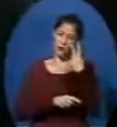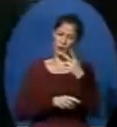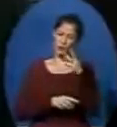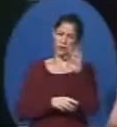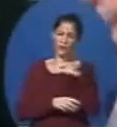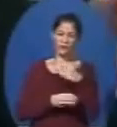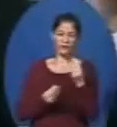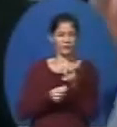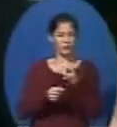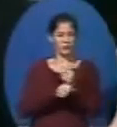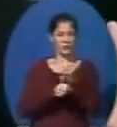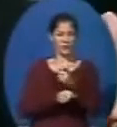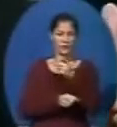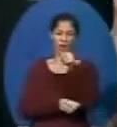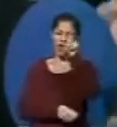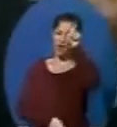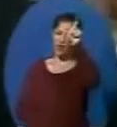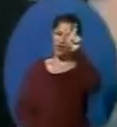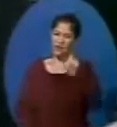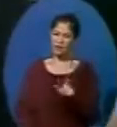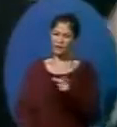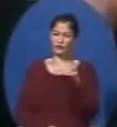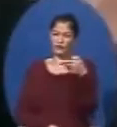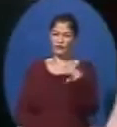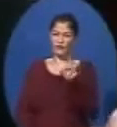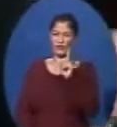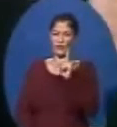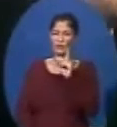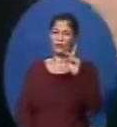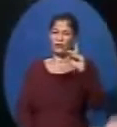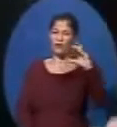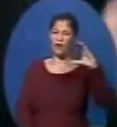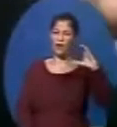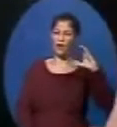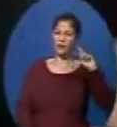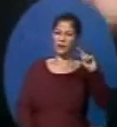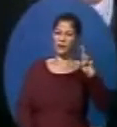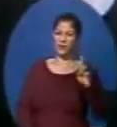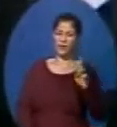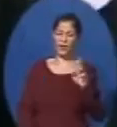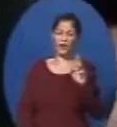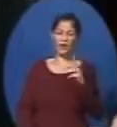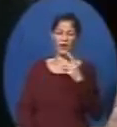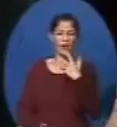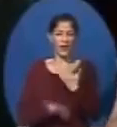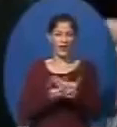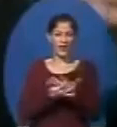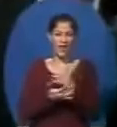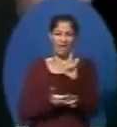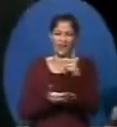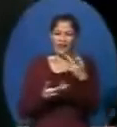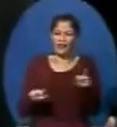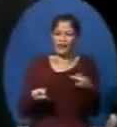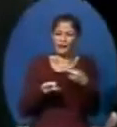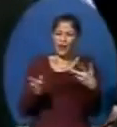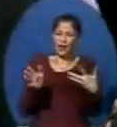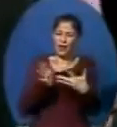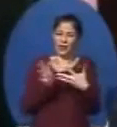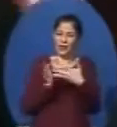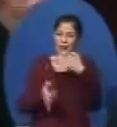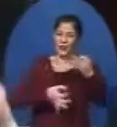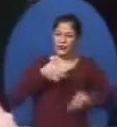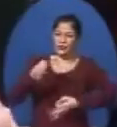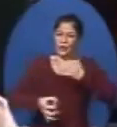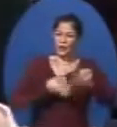לברכה, מעיד אדם, ואין אפשרות לסנגוריו של אהוד אולמרט לחקור אותו חקירה נגדית. כי הוא מת. כי הוא מת. כי הרגו